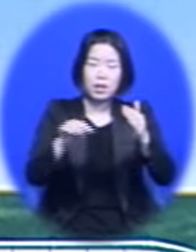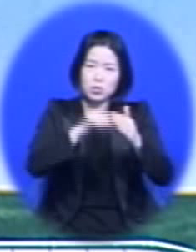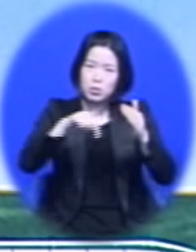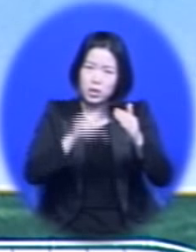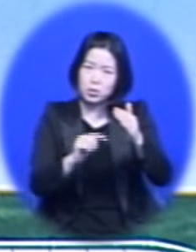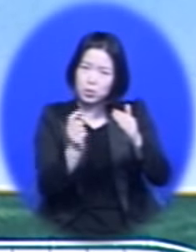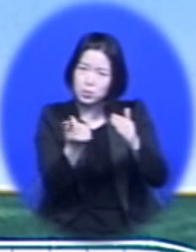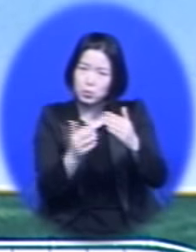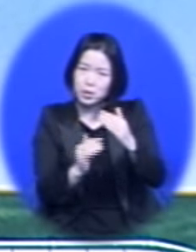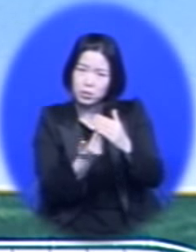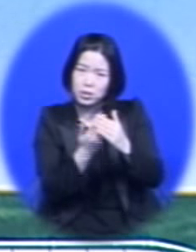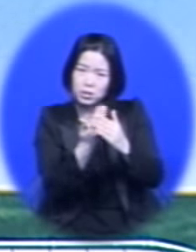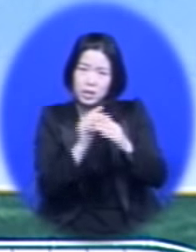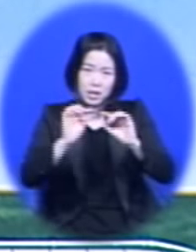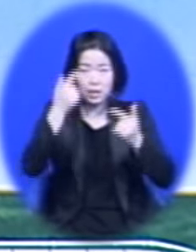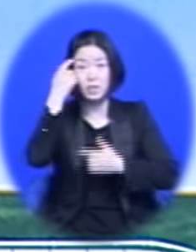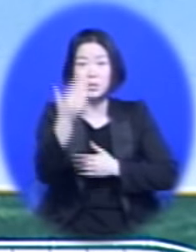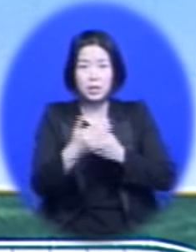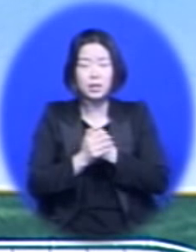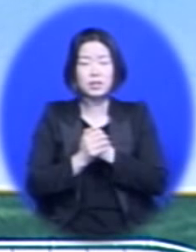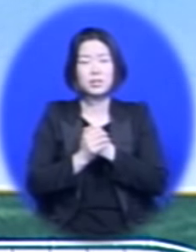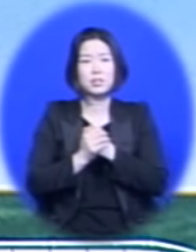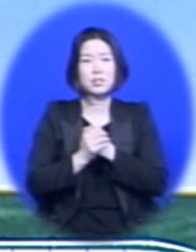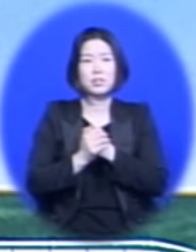여러분 속에서 조금이라도 일어나지 않았습니까?